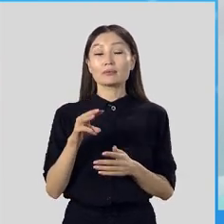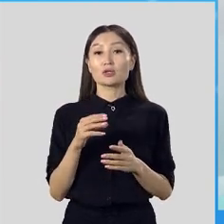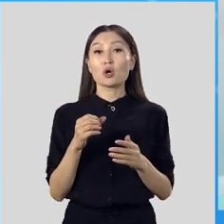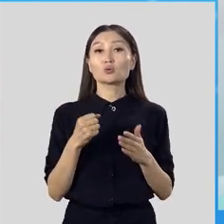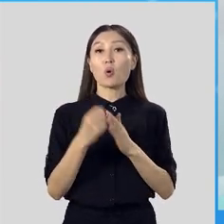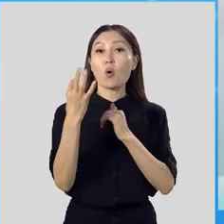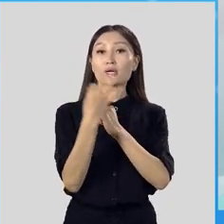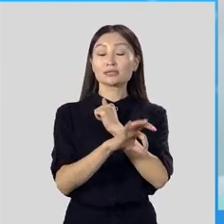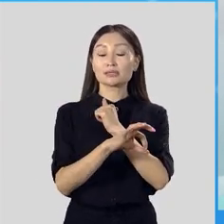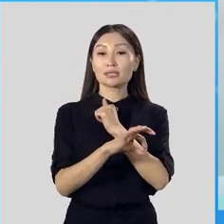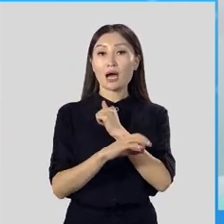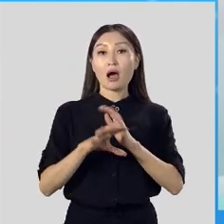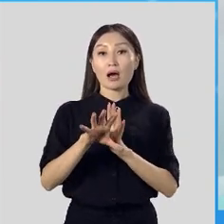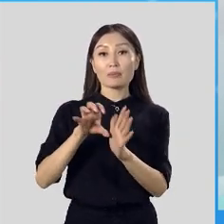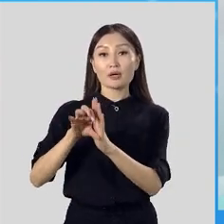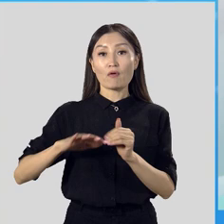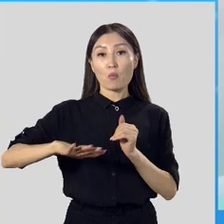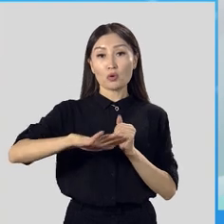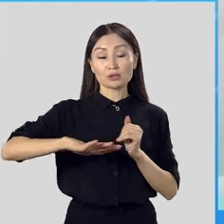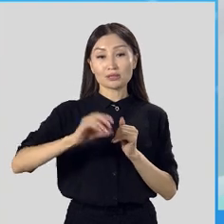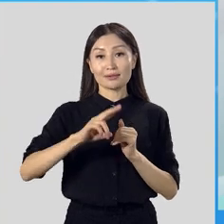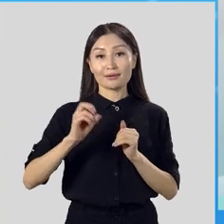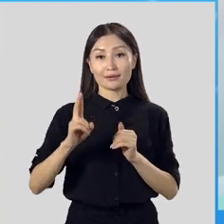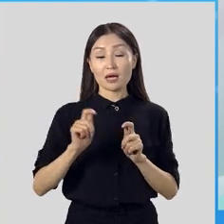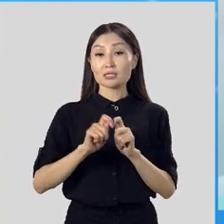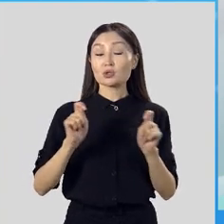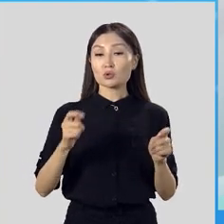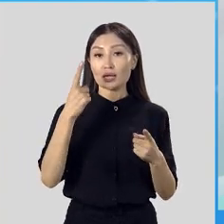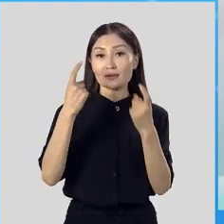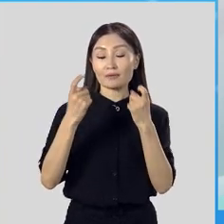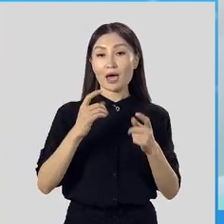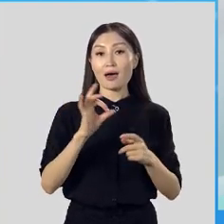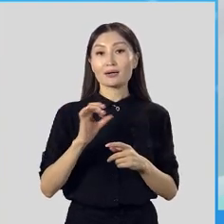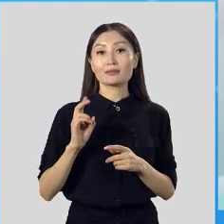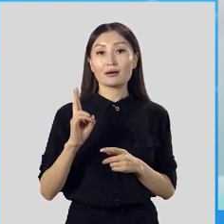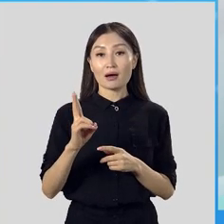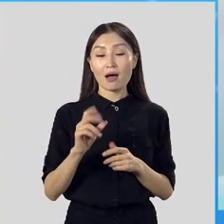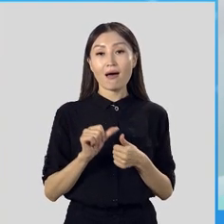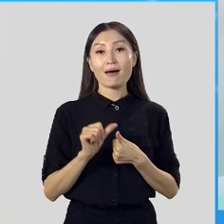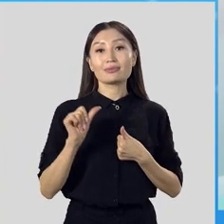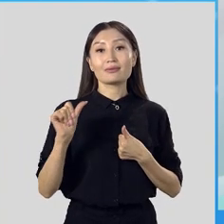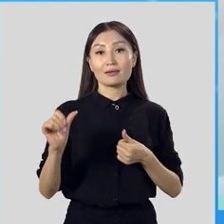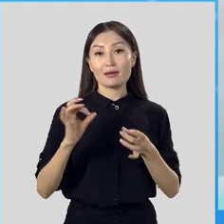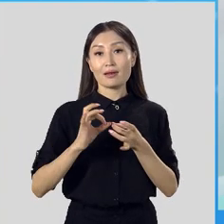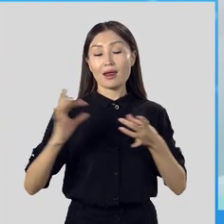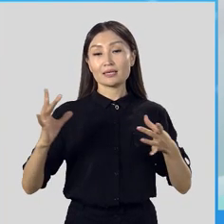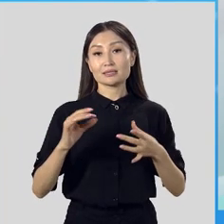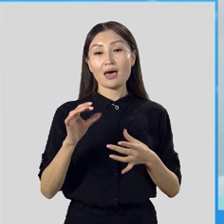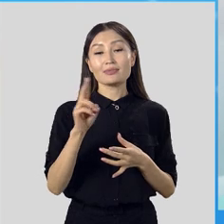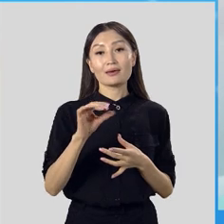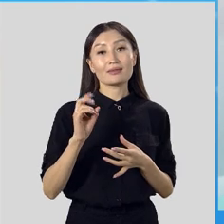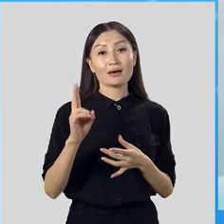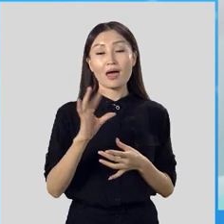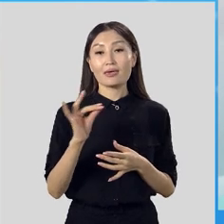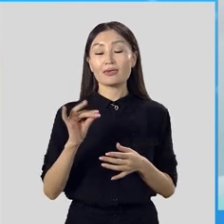конца копируемого участка ДНК, созданная информационная РНК отделяется от ДНК